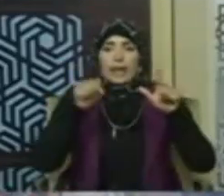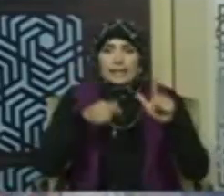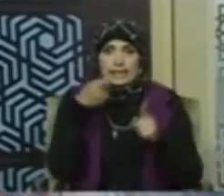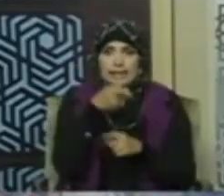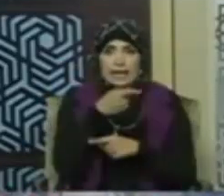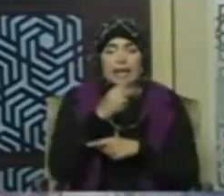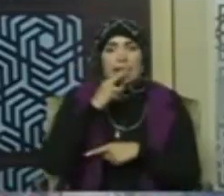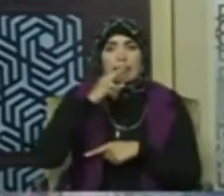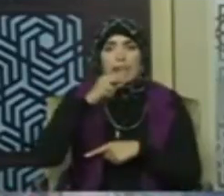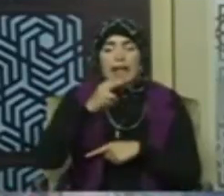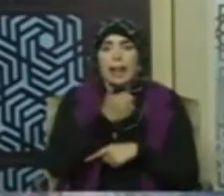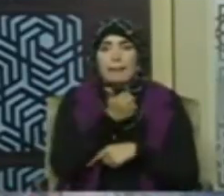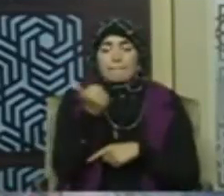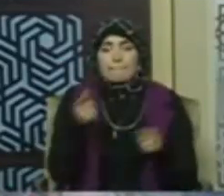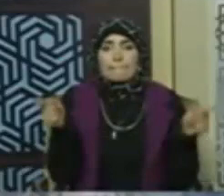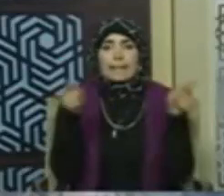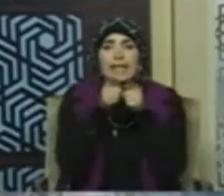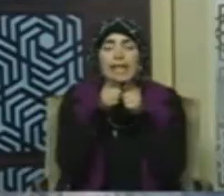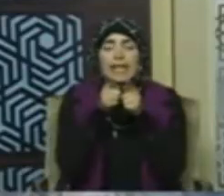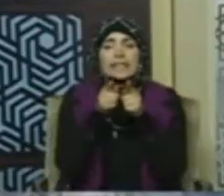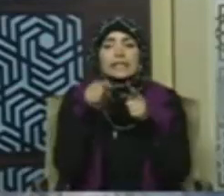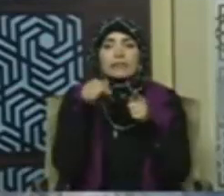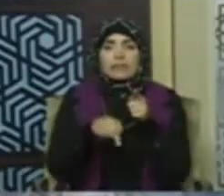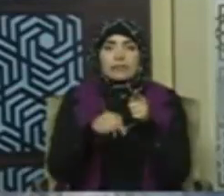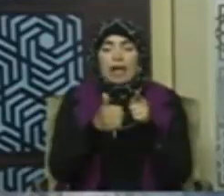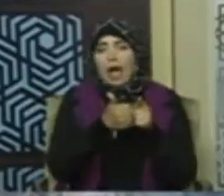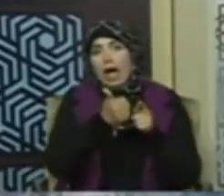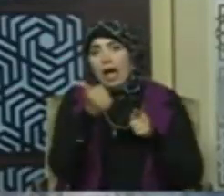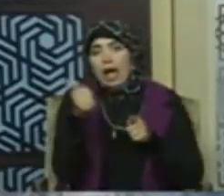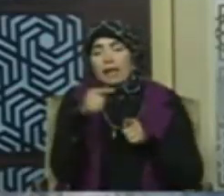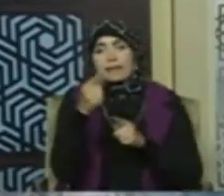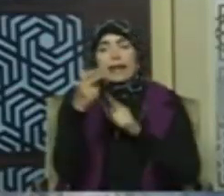سنتحدث بإيجاز شديد عن